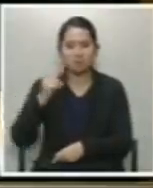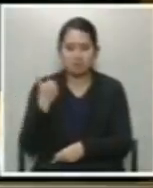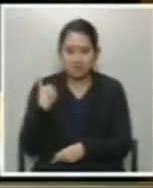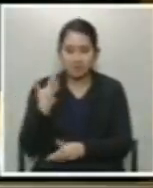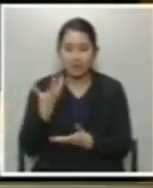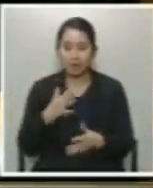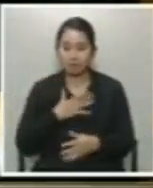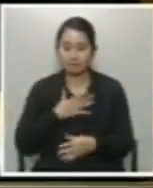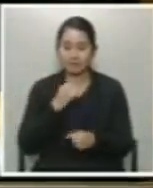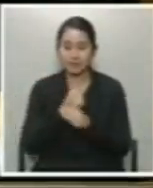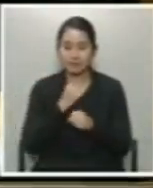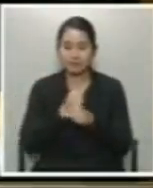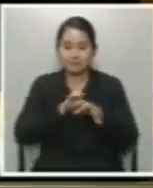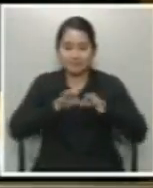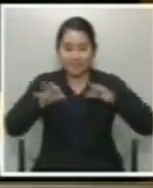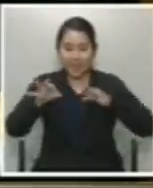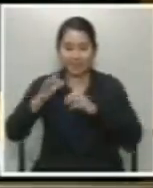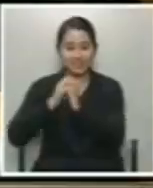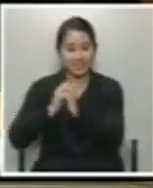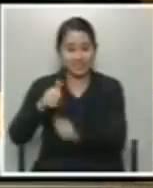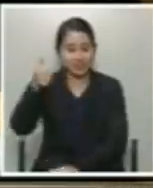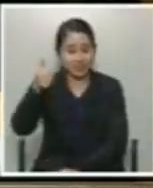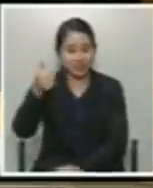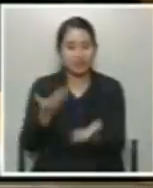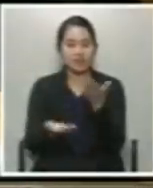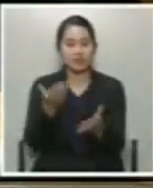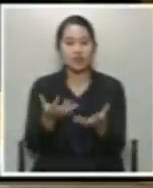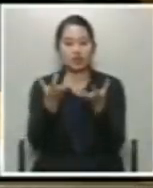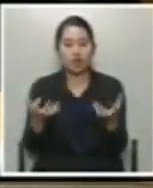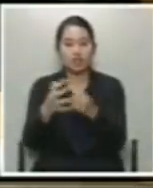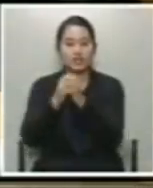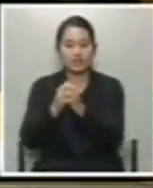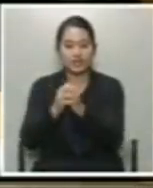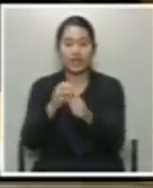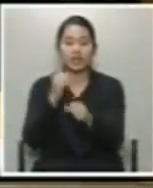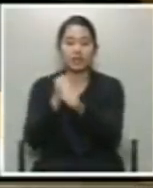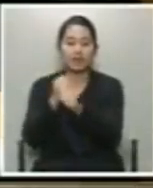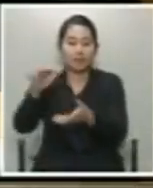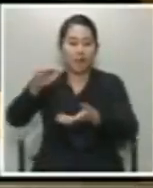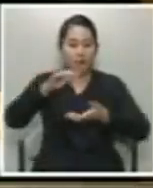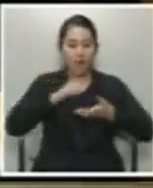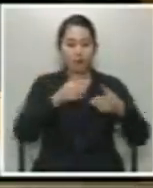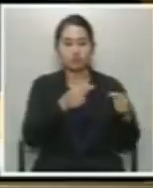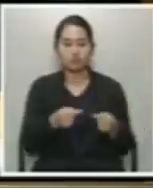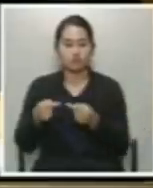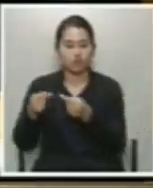จีนได้ไหมหรือเอาสินค้าจากจีนมาผลิตต่อลูกศกพว